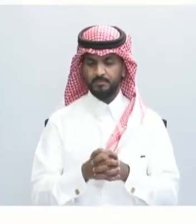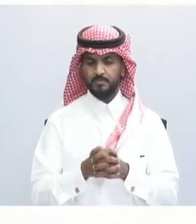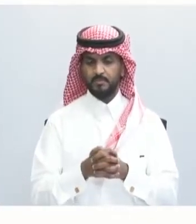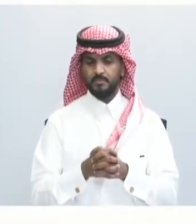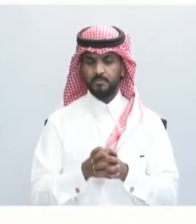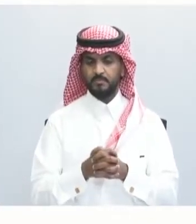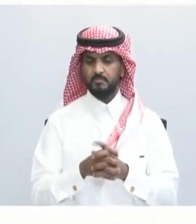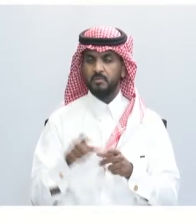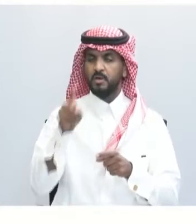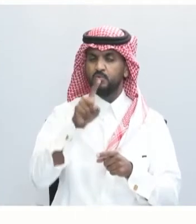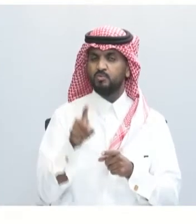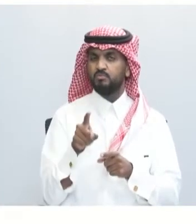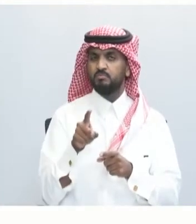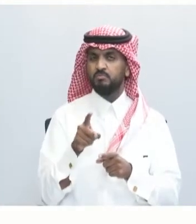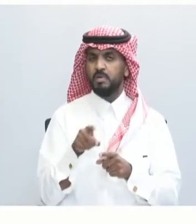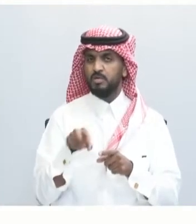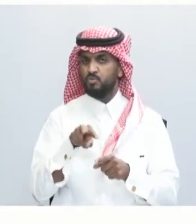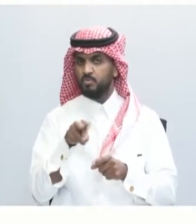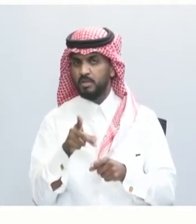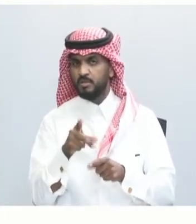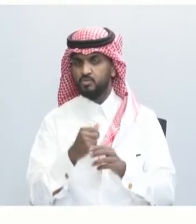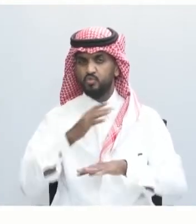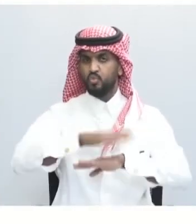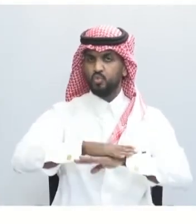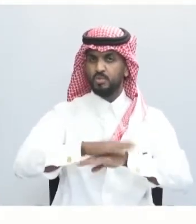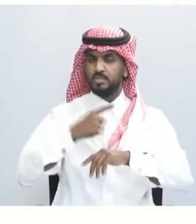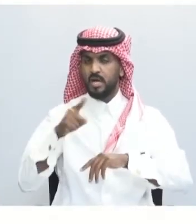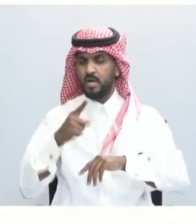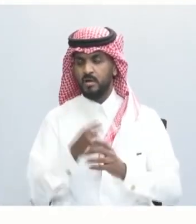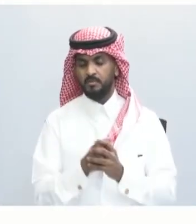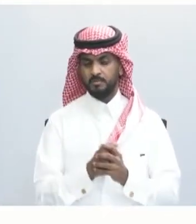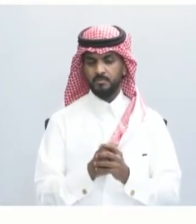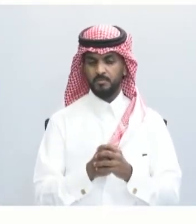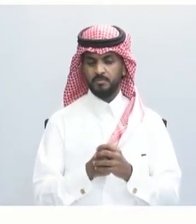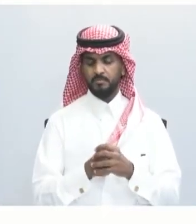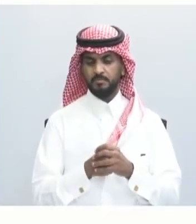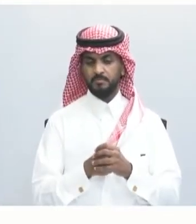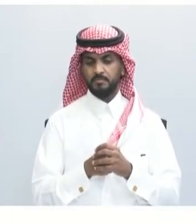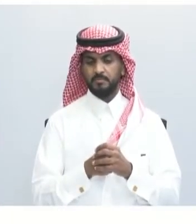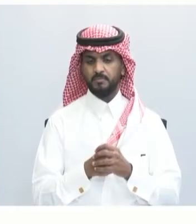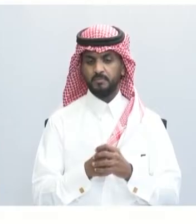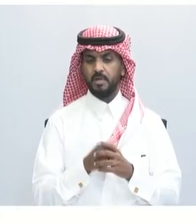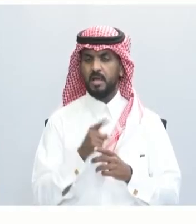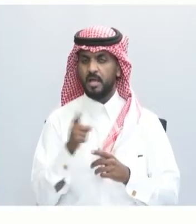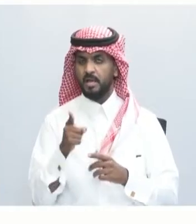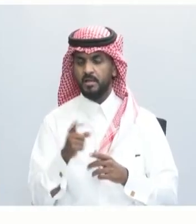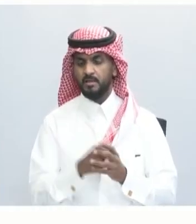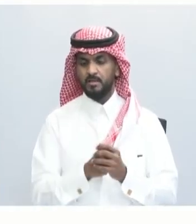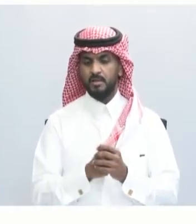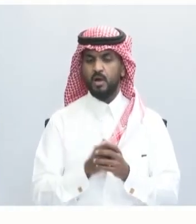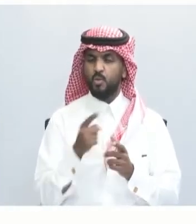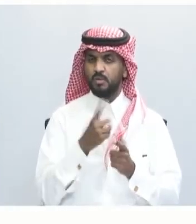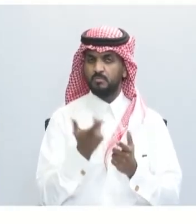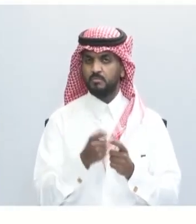برايكم ايهما سلوك صحيح صحيح هل هذا ام